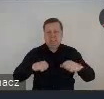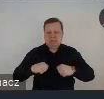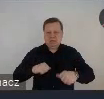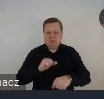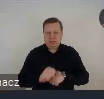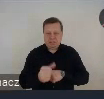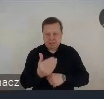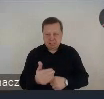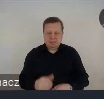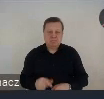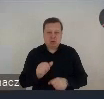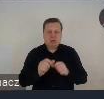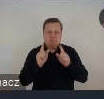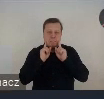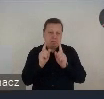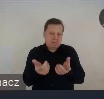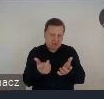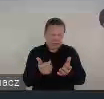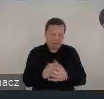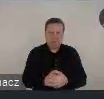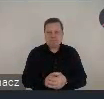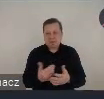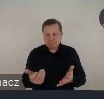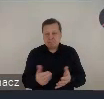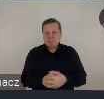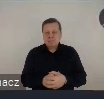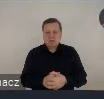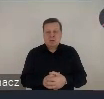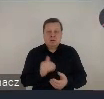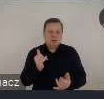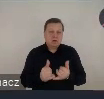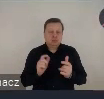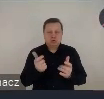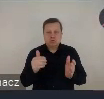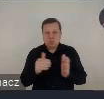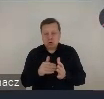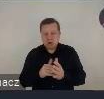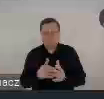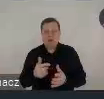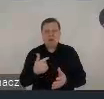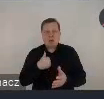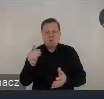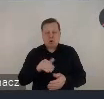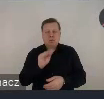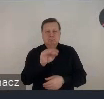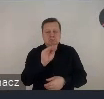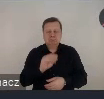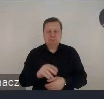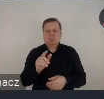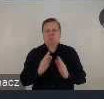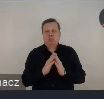to prawda. No i w razie potrzeby możemy poprosić o statut organizacji, w którym jest